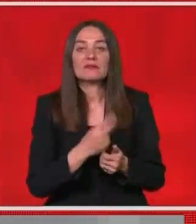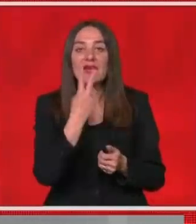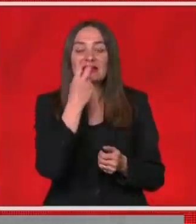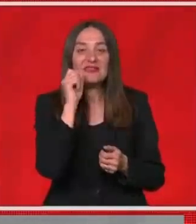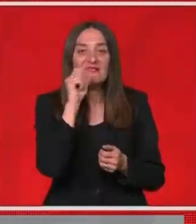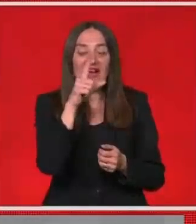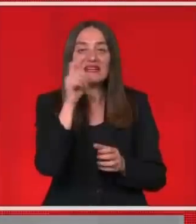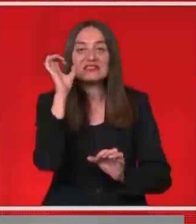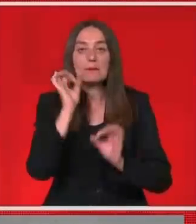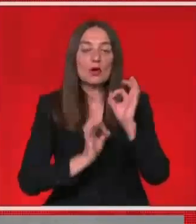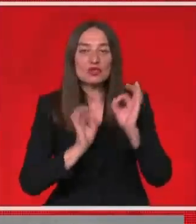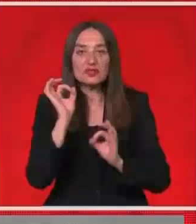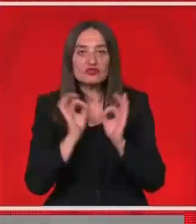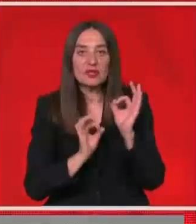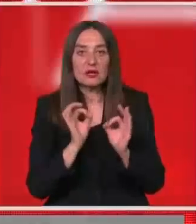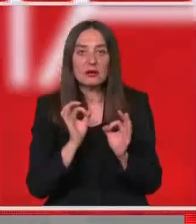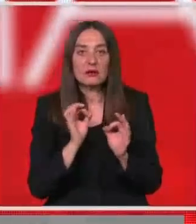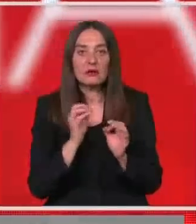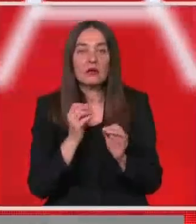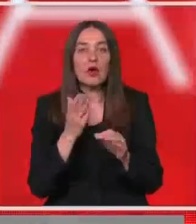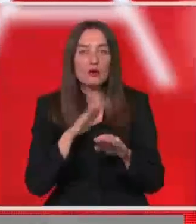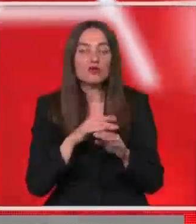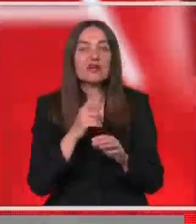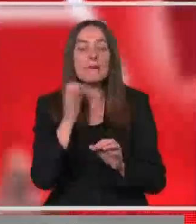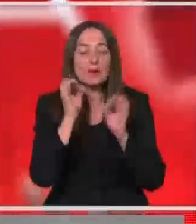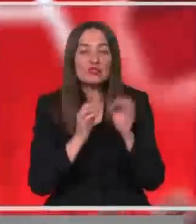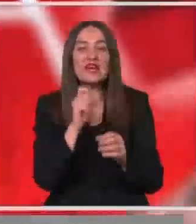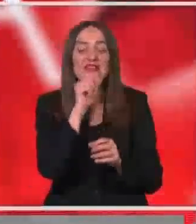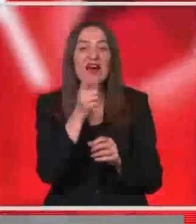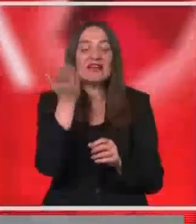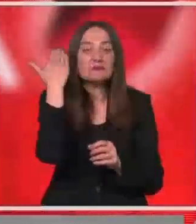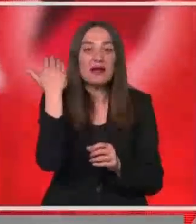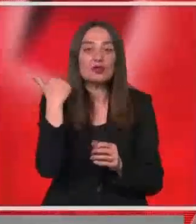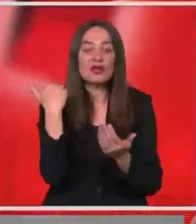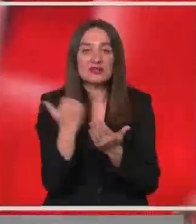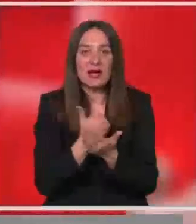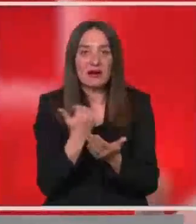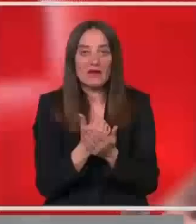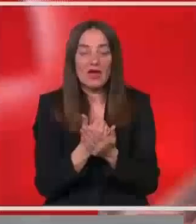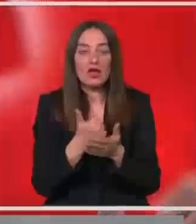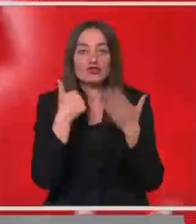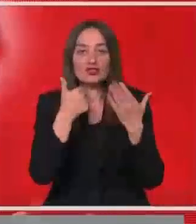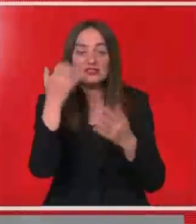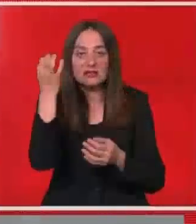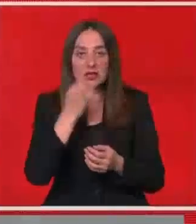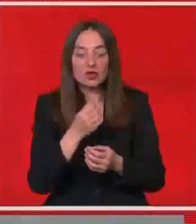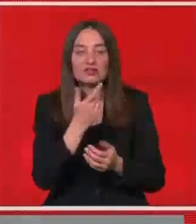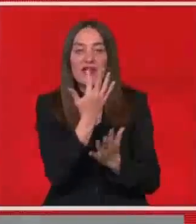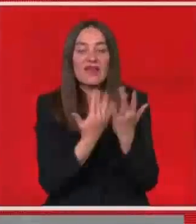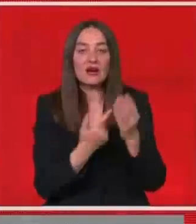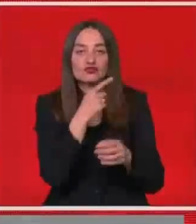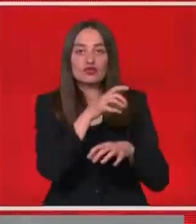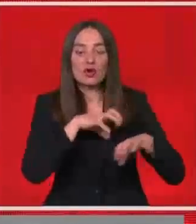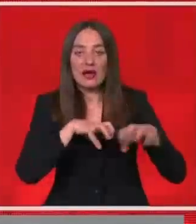12 prosečnih, odnosno prosek 12 prethodnih zarada, 60% toga na račun tog